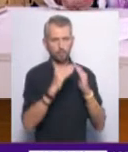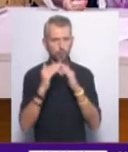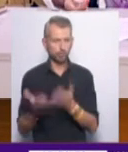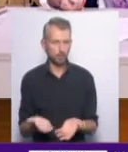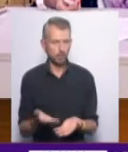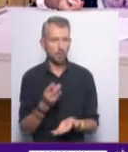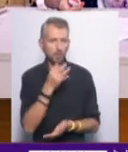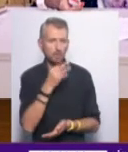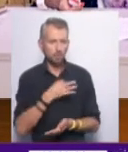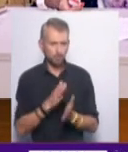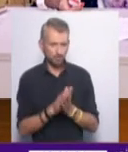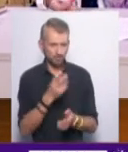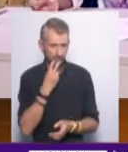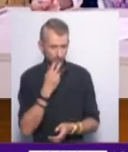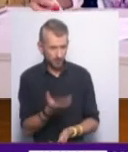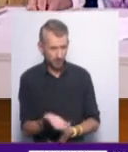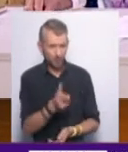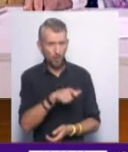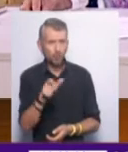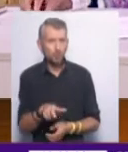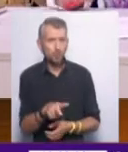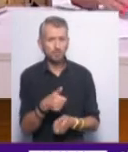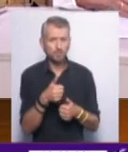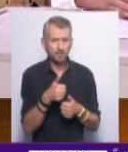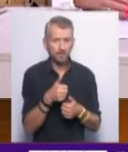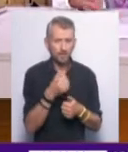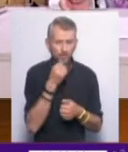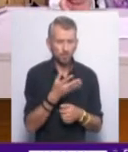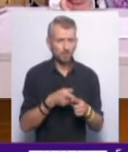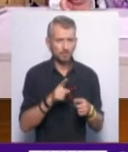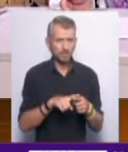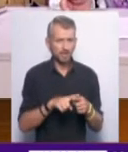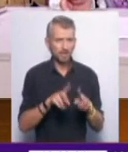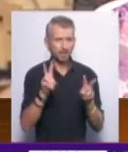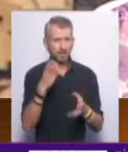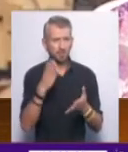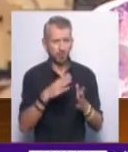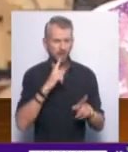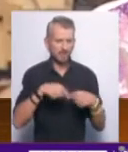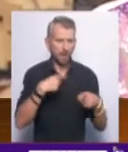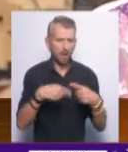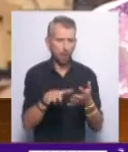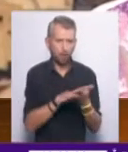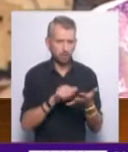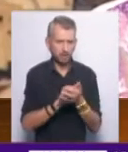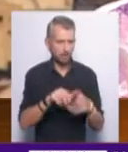Ну, скажіть, будь ласка, це не смішно? Люди, добре, це називається, ну, мабуть, заговорити тему. І